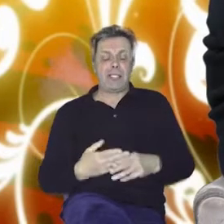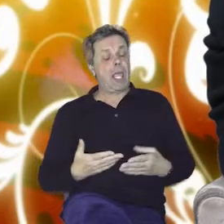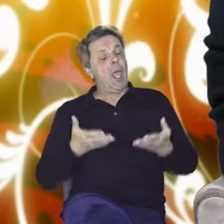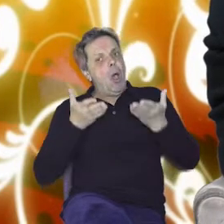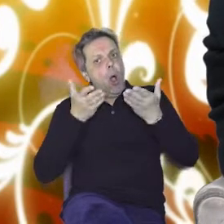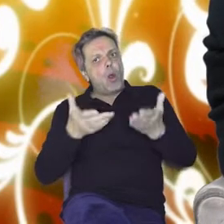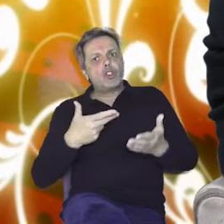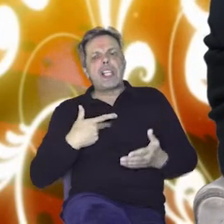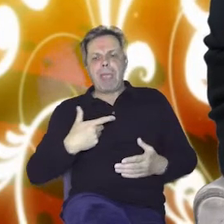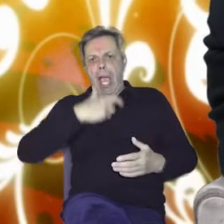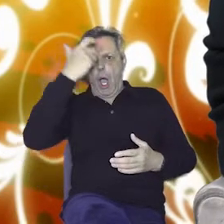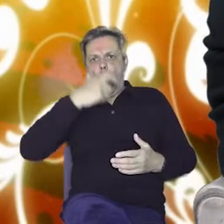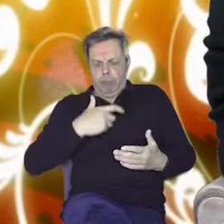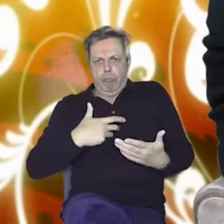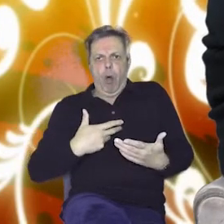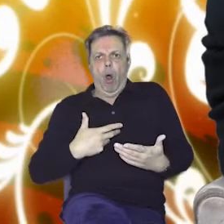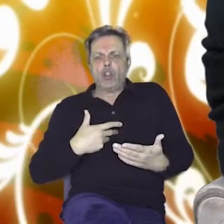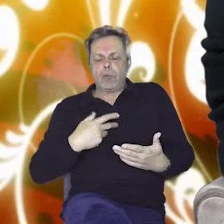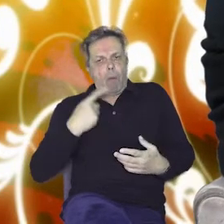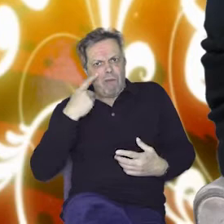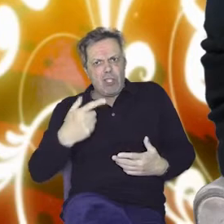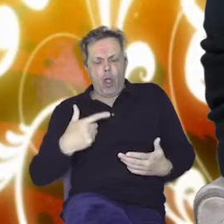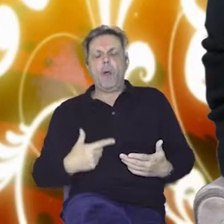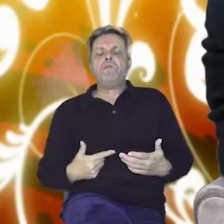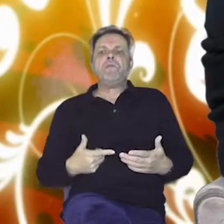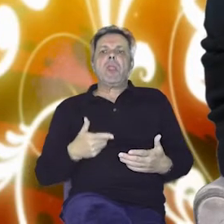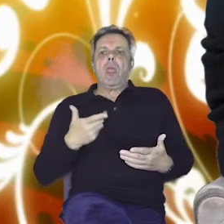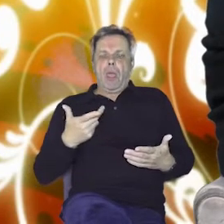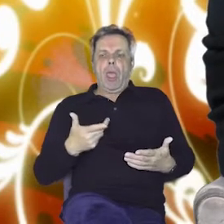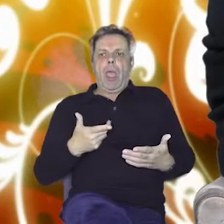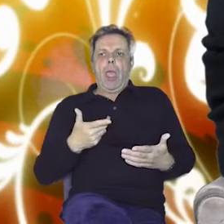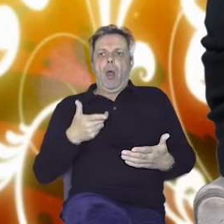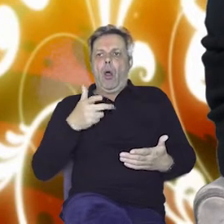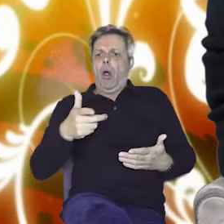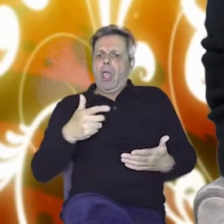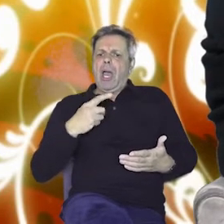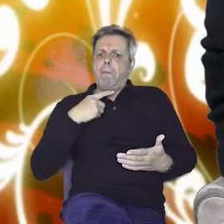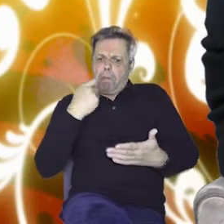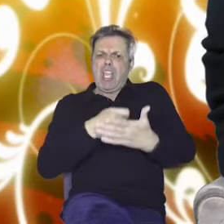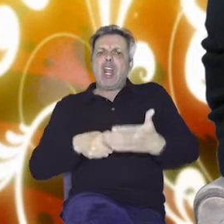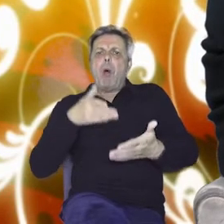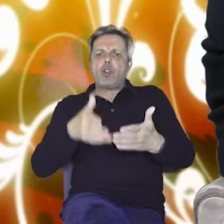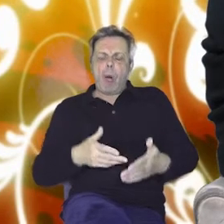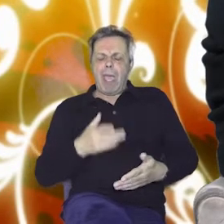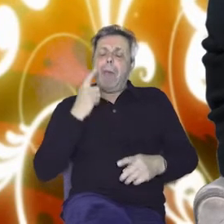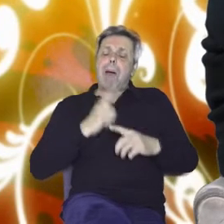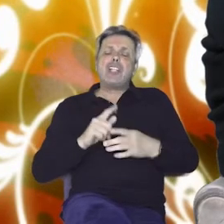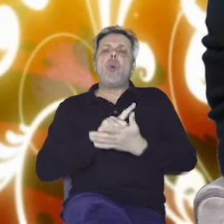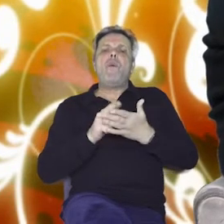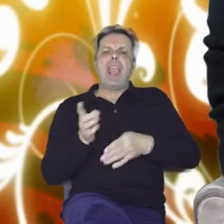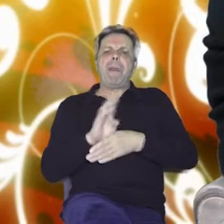sam ja osobito upamtio i moj glavni lik o tome progovara baš za vrijeme COVID pandemije